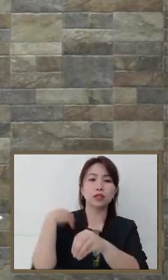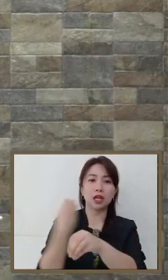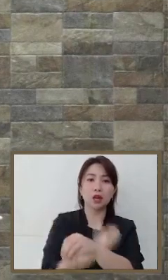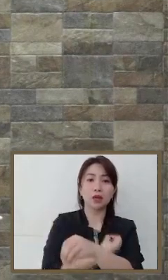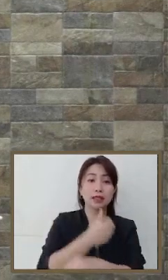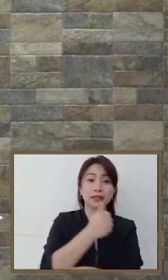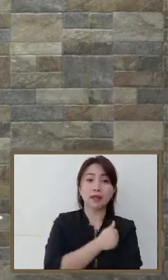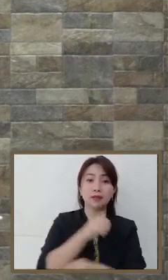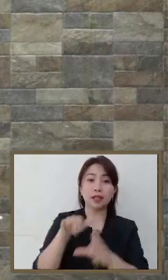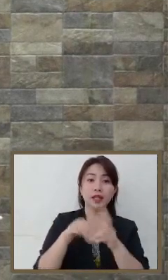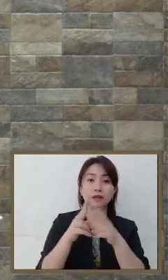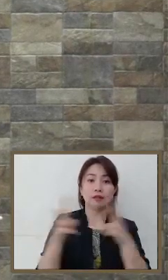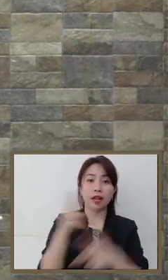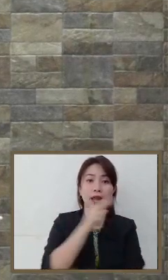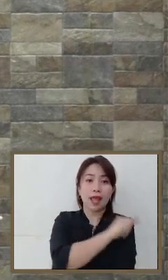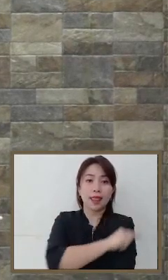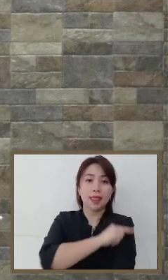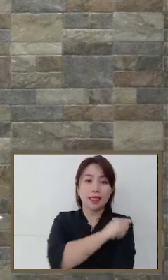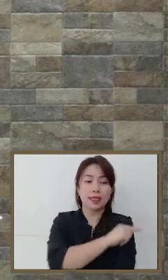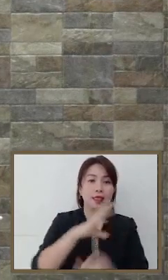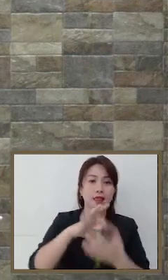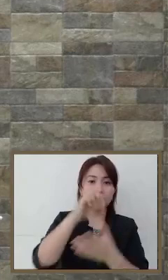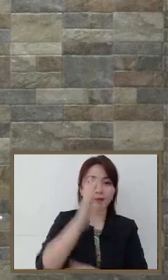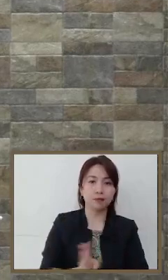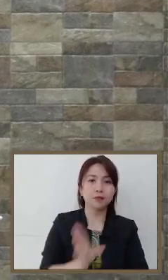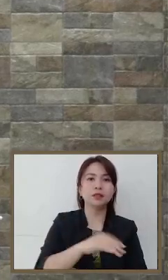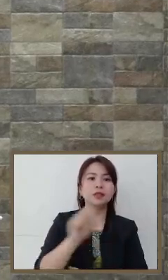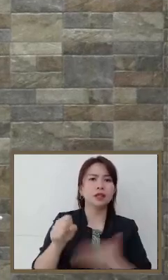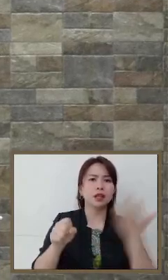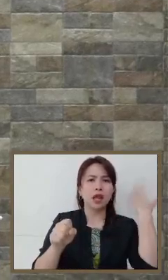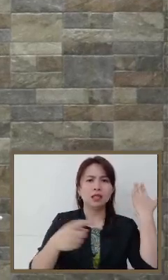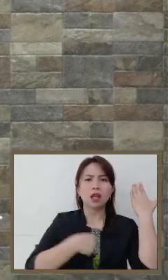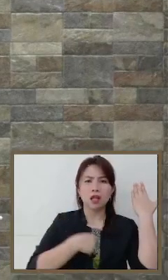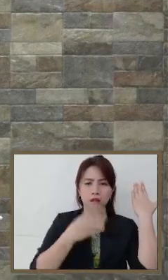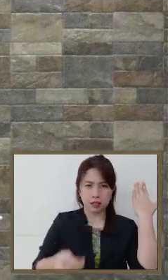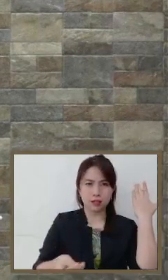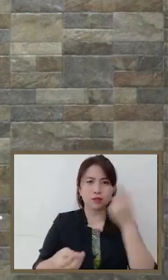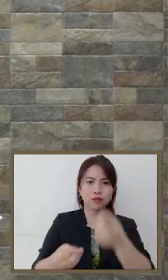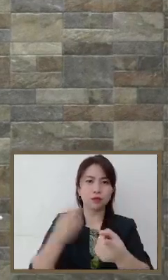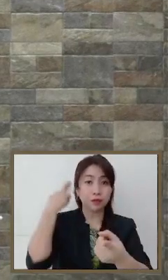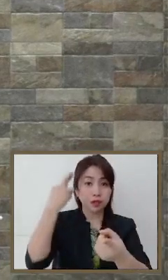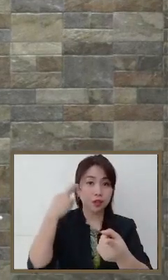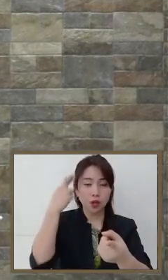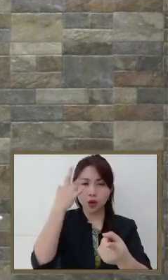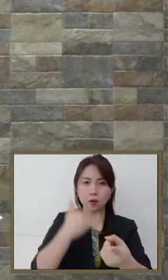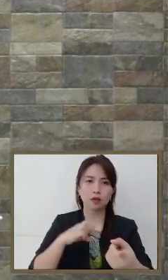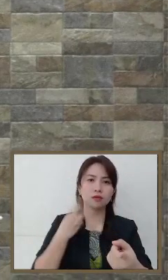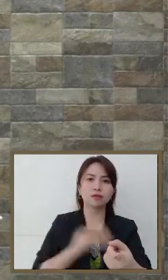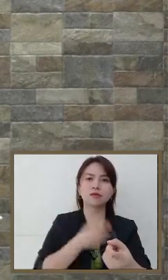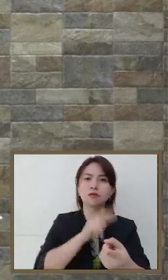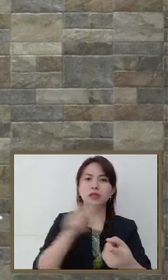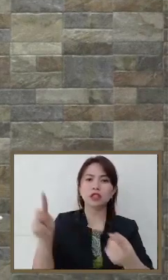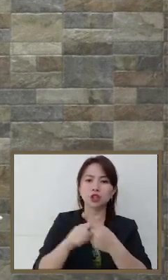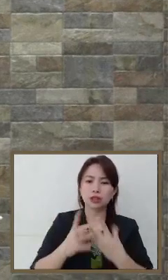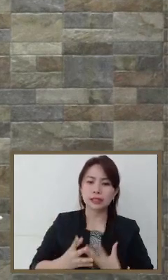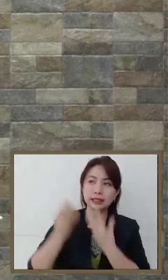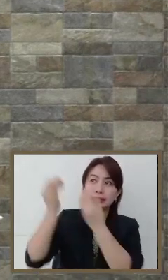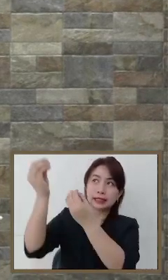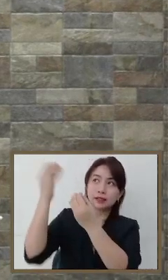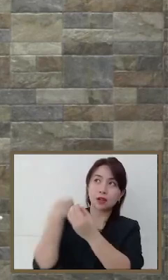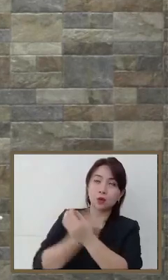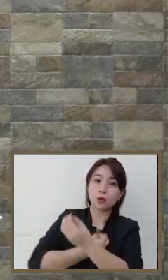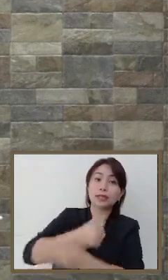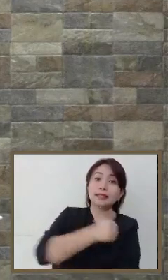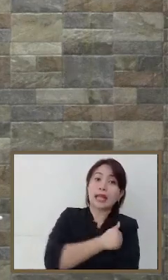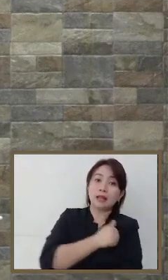nature of God nakaraan po ay binigyan ko po kayo ng reason kung bakit po natin kailangang ah ipagkatiwala ang ating sarili sa